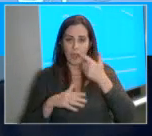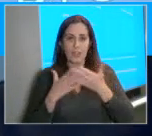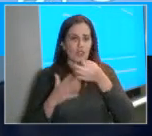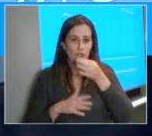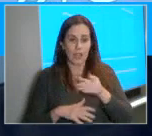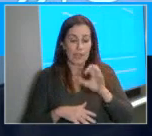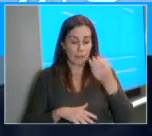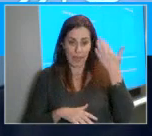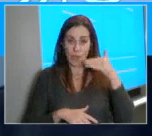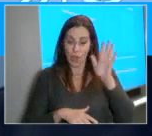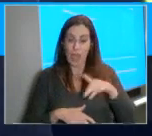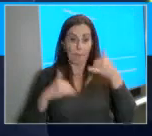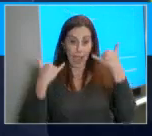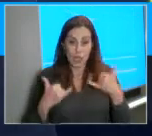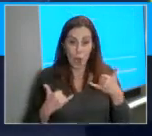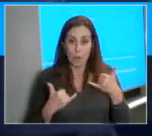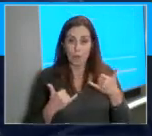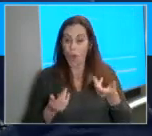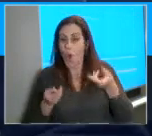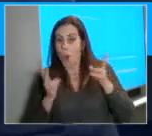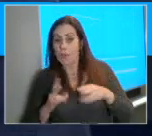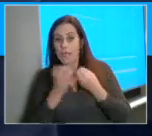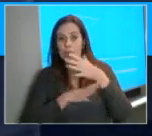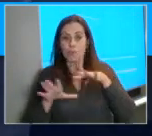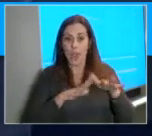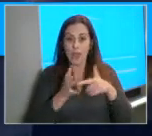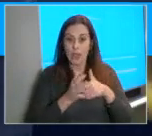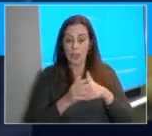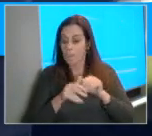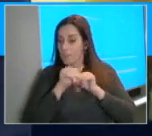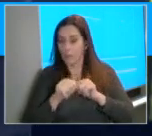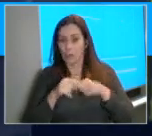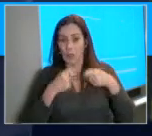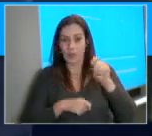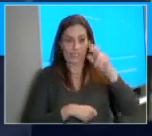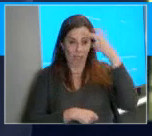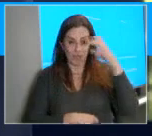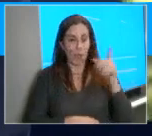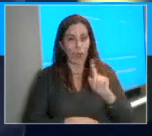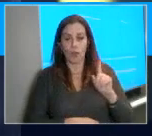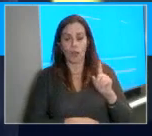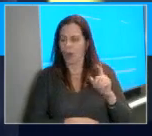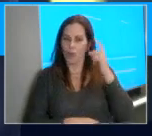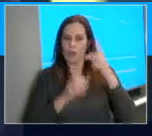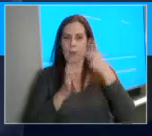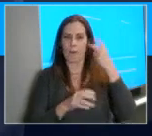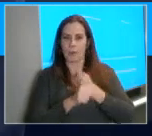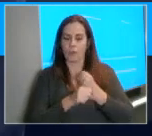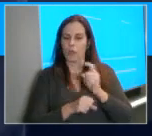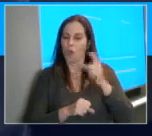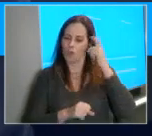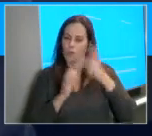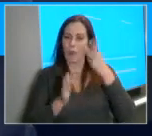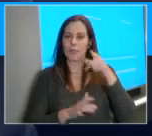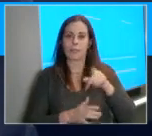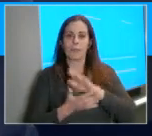ספק שאם היה לו גם היום איזושהי אופציה להקים ממשלה בתמיכה של חברי הכנסת הערבים, הוא לא היה מאסס לרגע. הוא לא היה מאסס